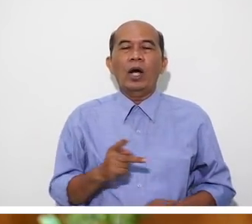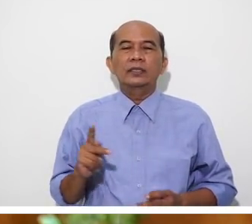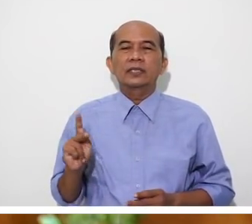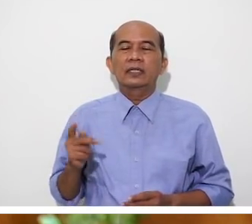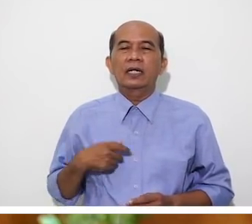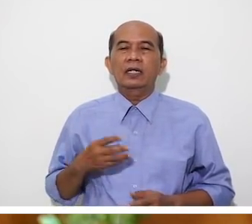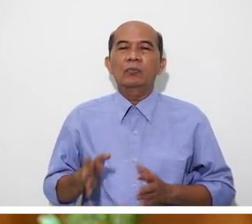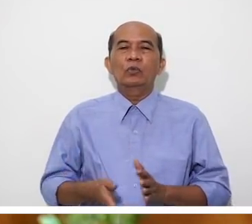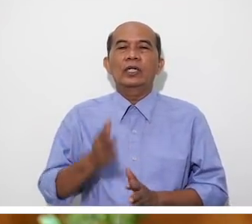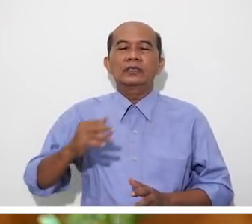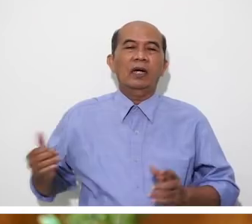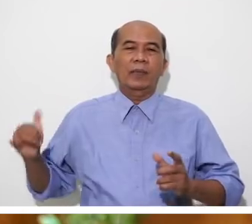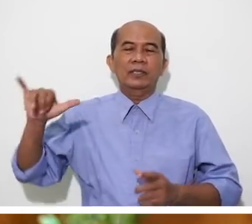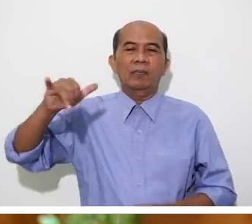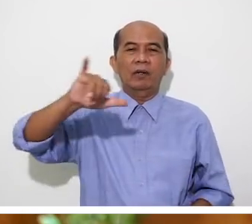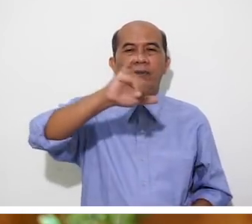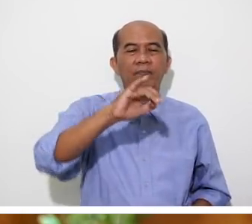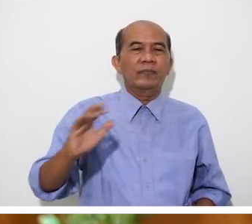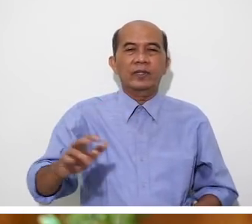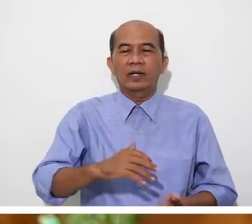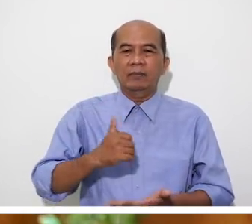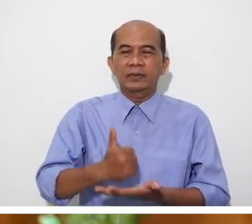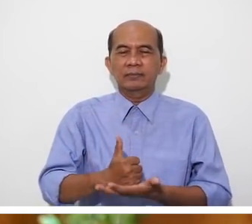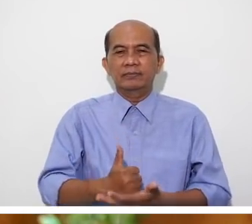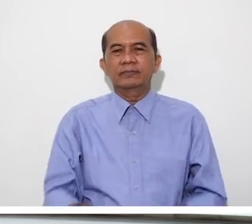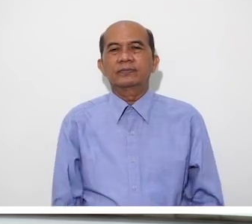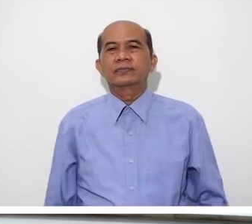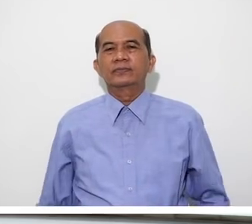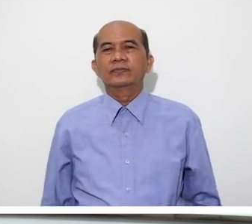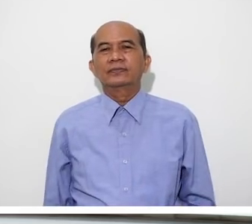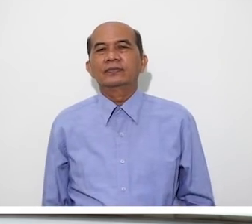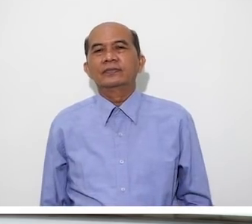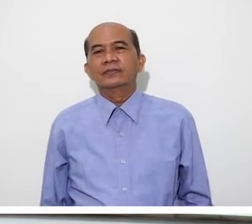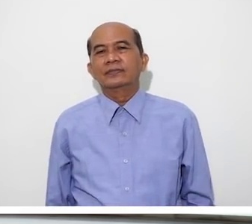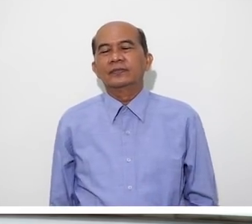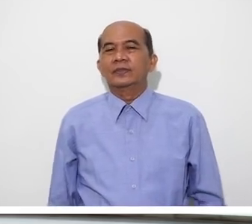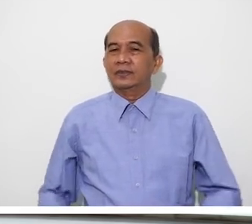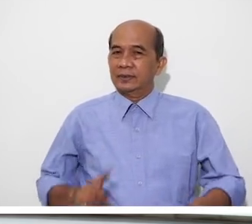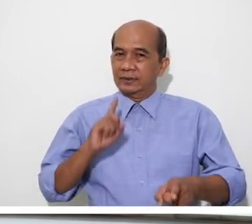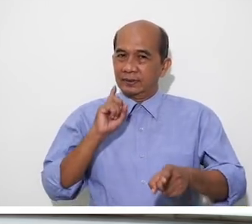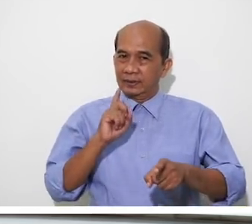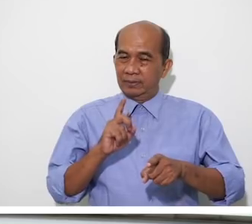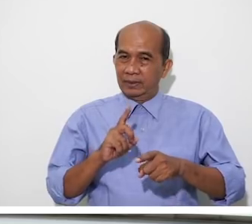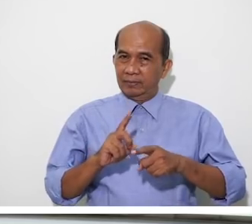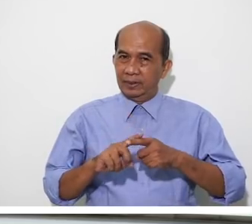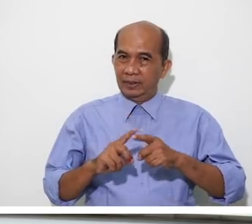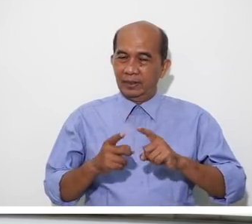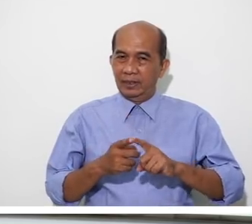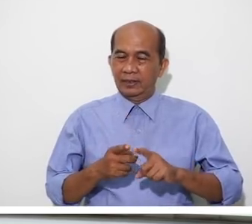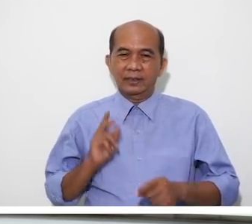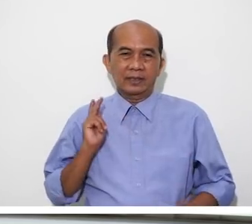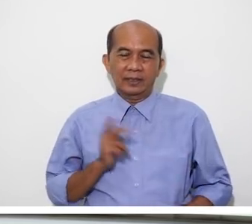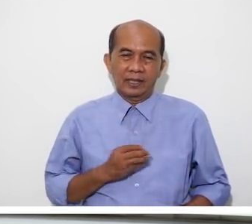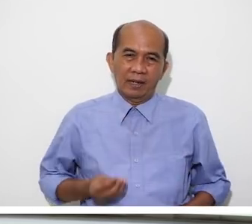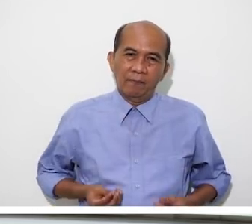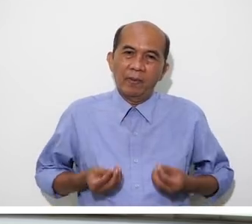dan kemuliaan sampai selama-lamanya. Amin. Teman-teman, saat ini tiba waktunya kita memberikan